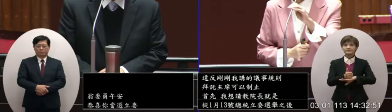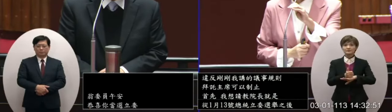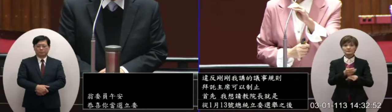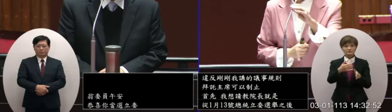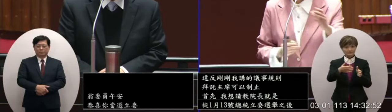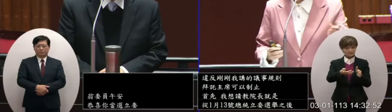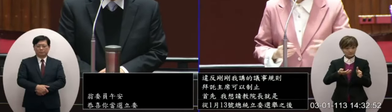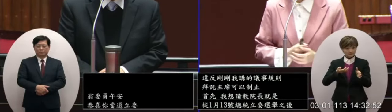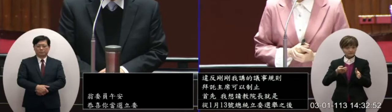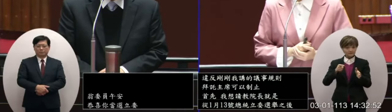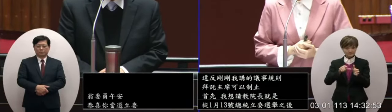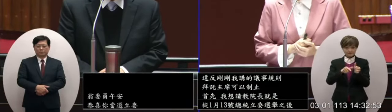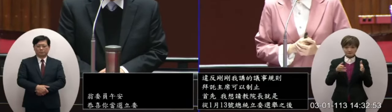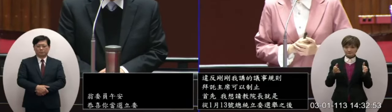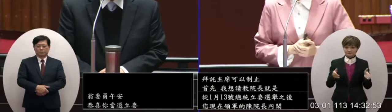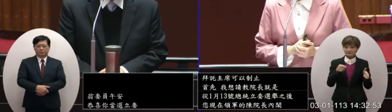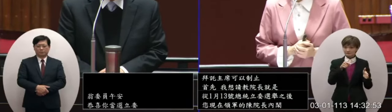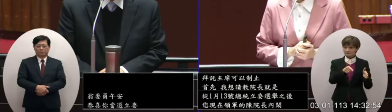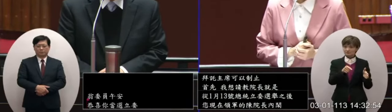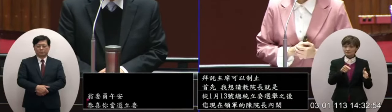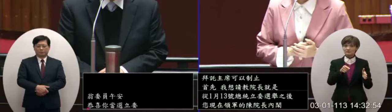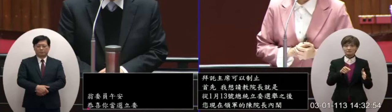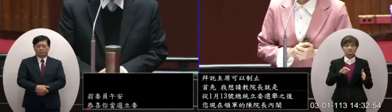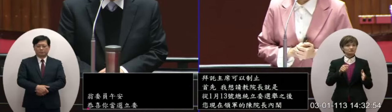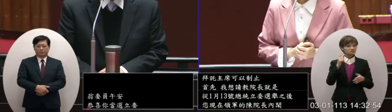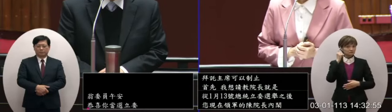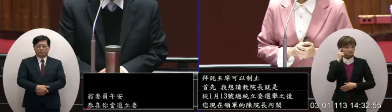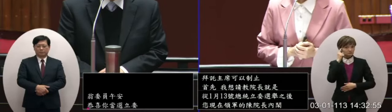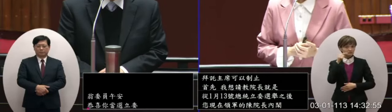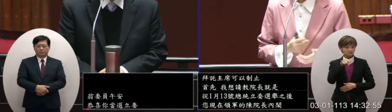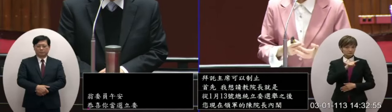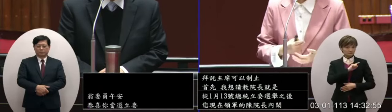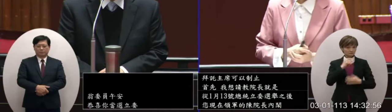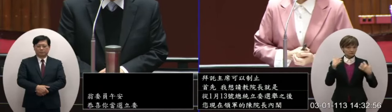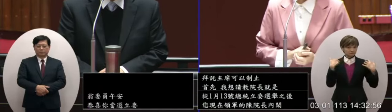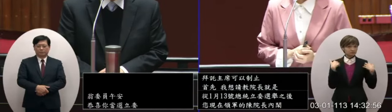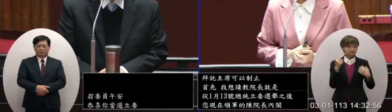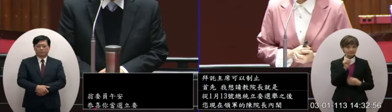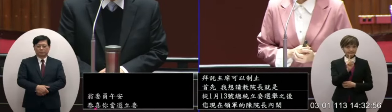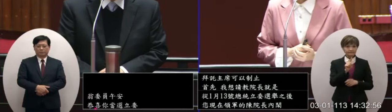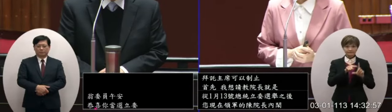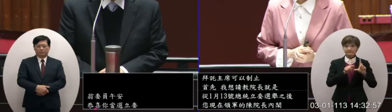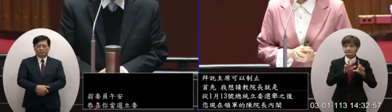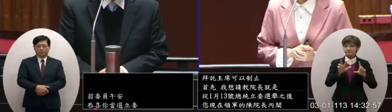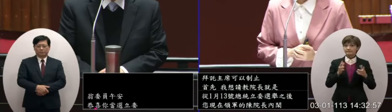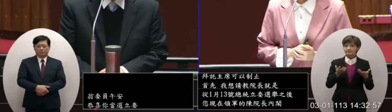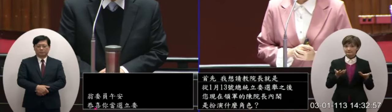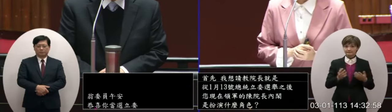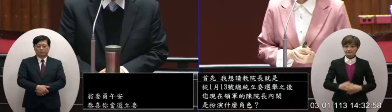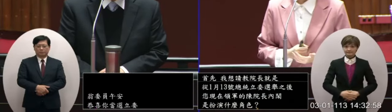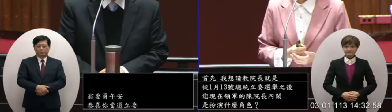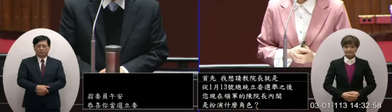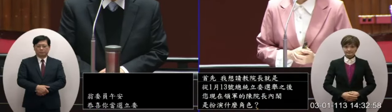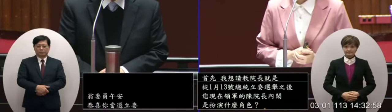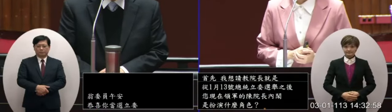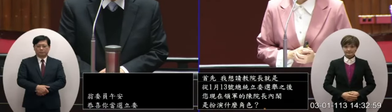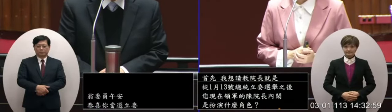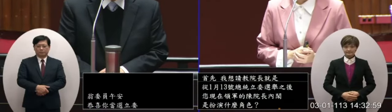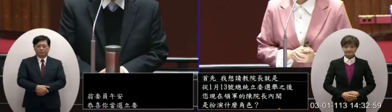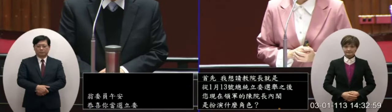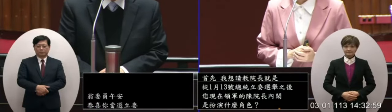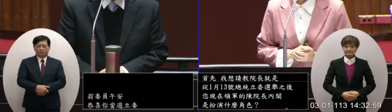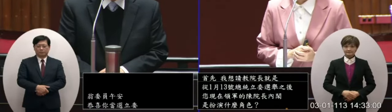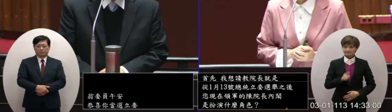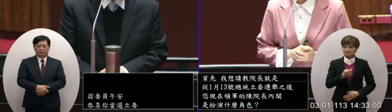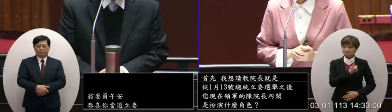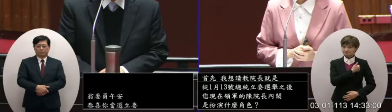之前这一段时间，您认为您的内阁的角色是具有什么样的角色，扮演什么样的角色，以及具有什么样